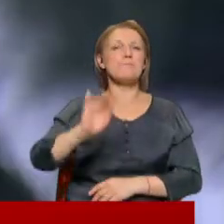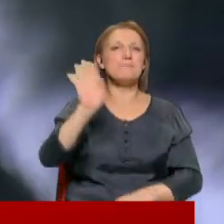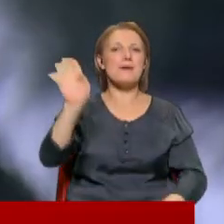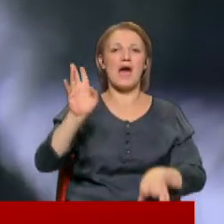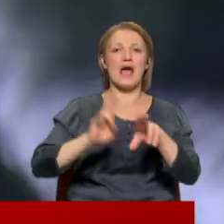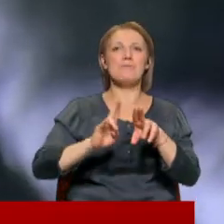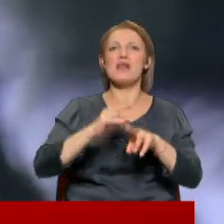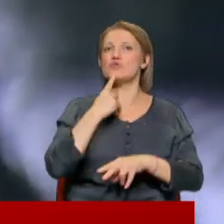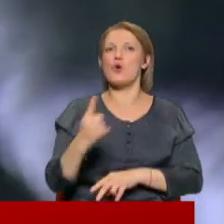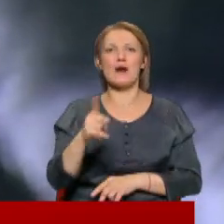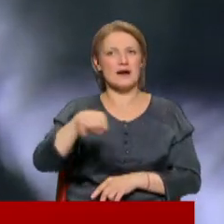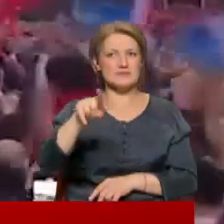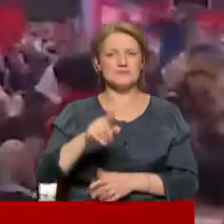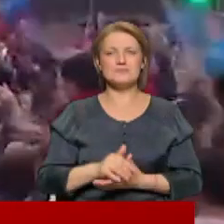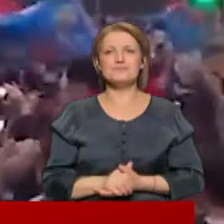diyorlar.